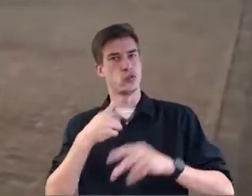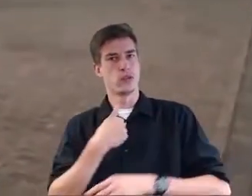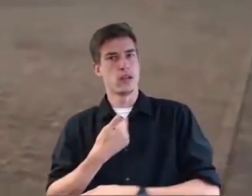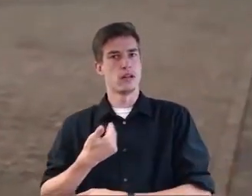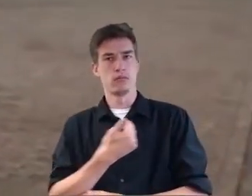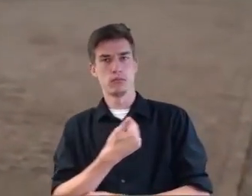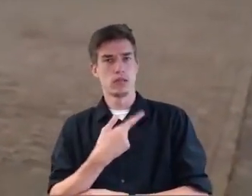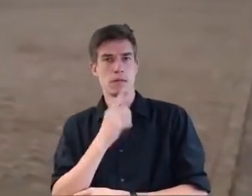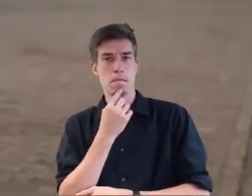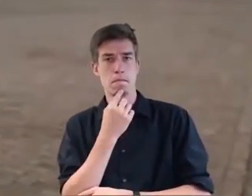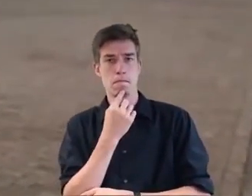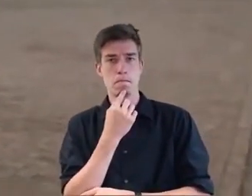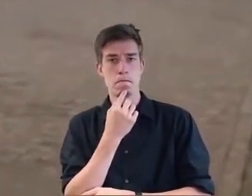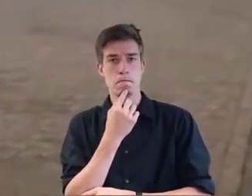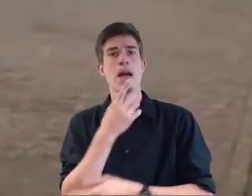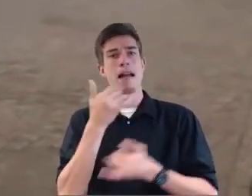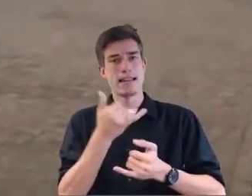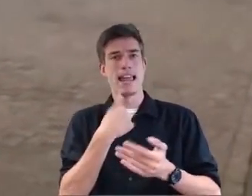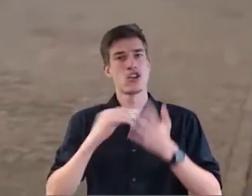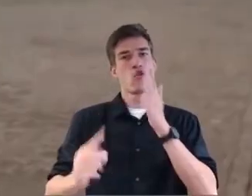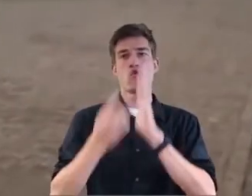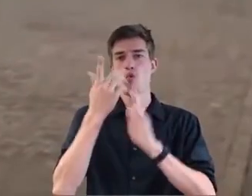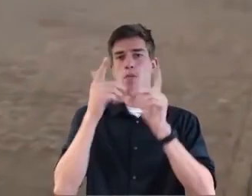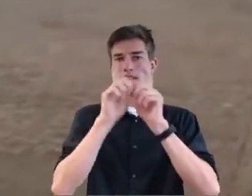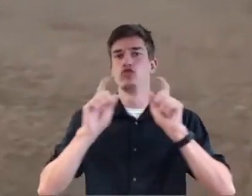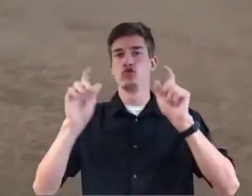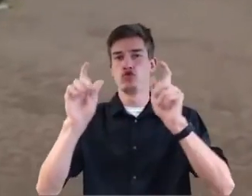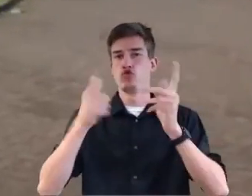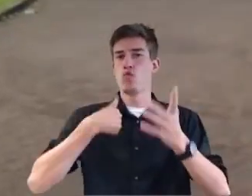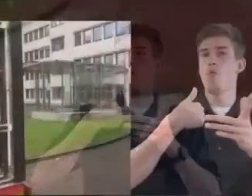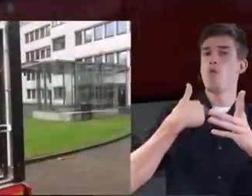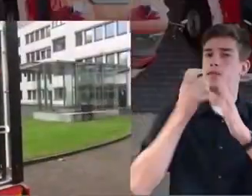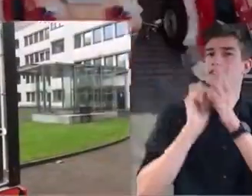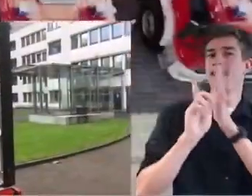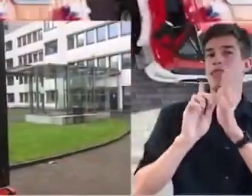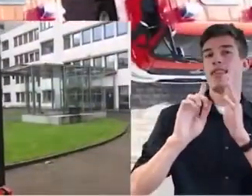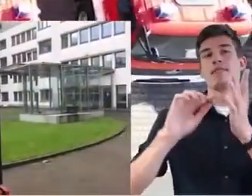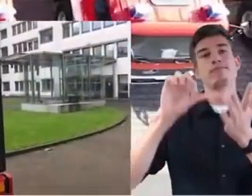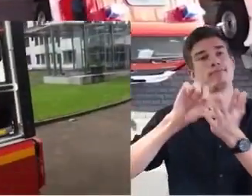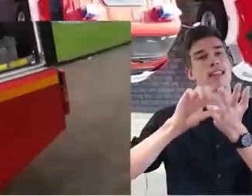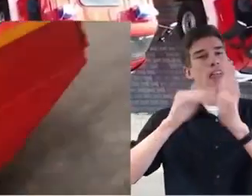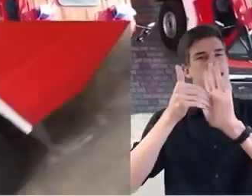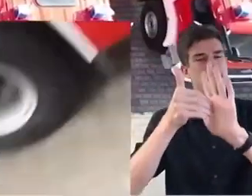sag mal, Blogger Gunnar Sohn. Wir geben wieder hoch in die Sendezentrale.